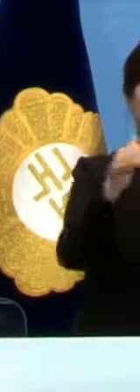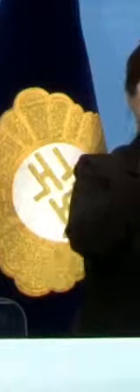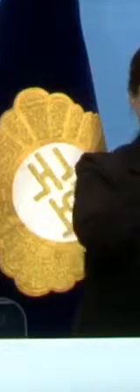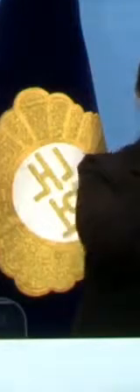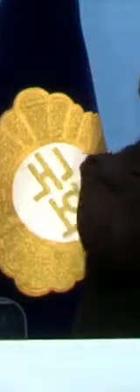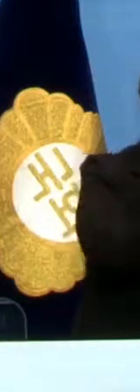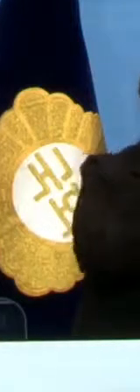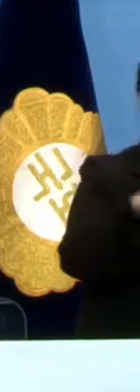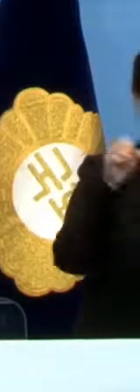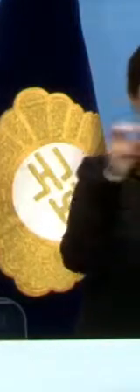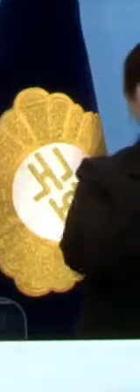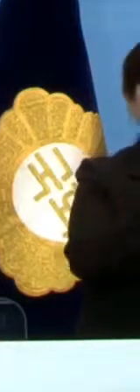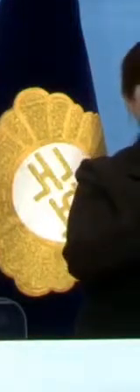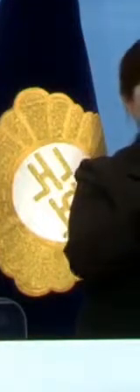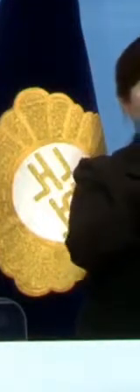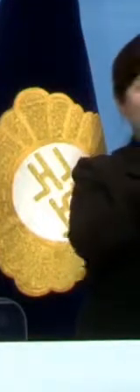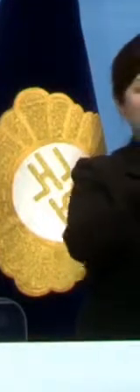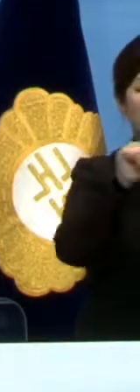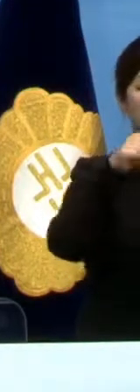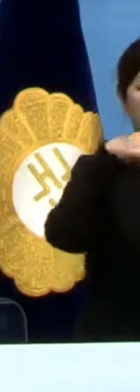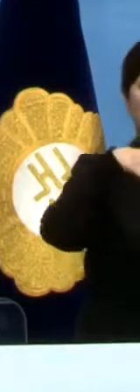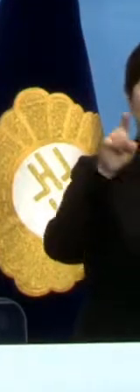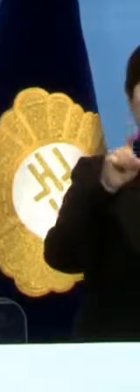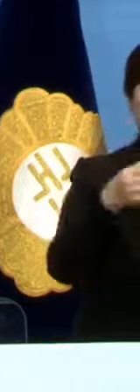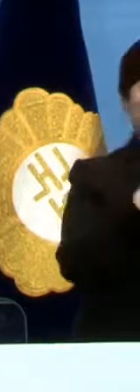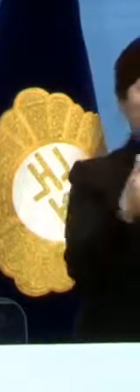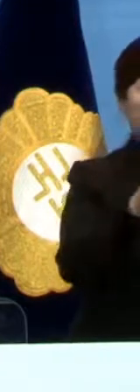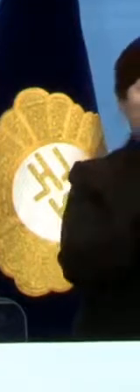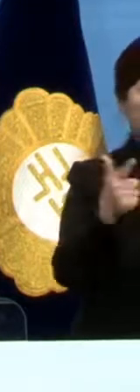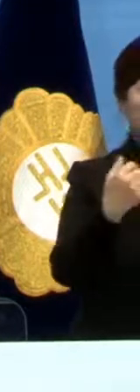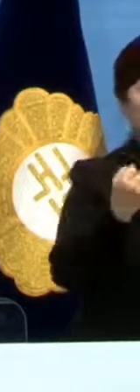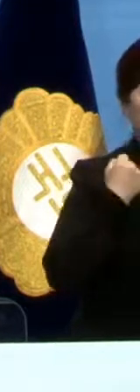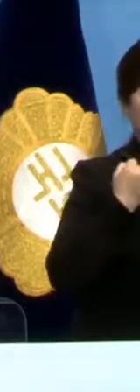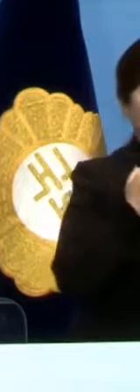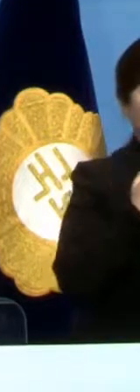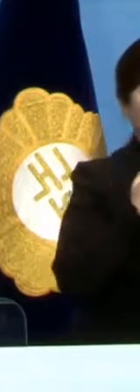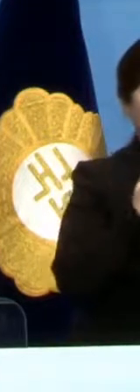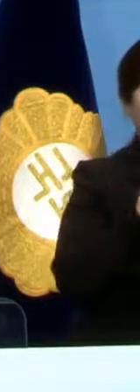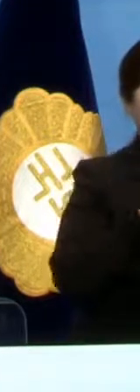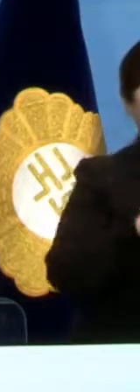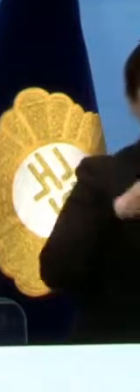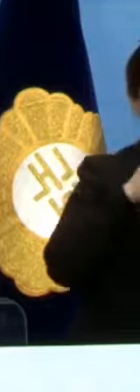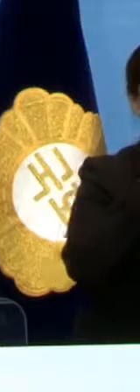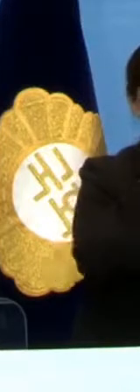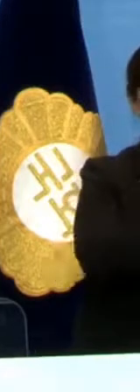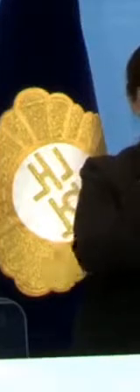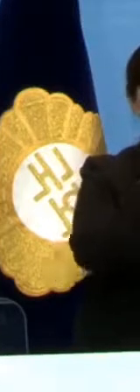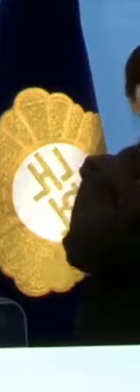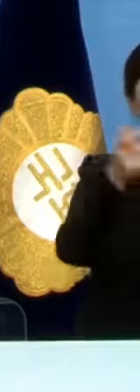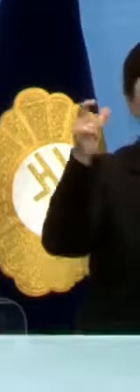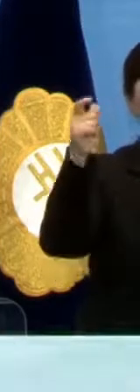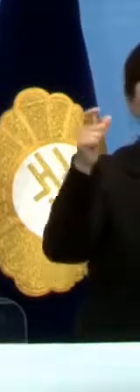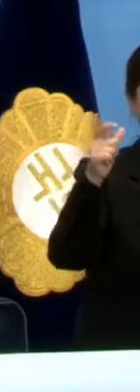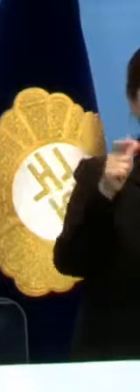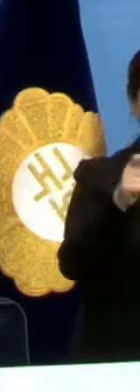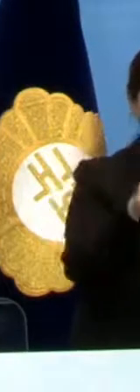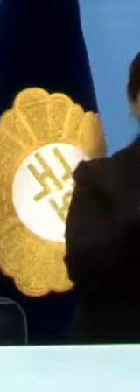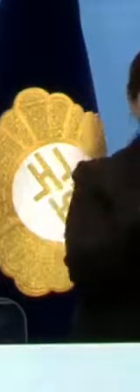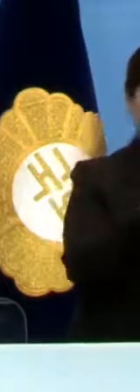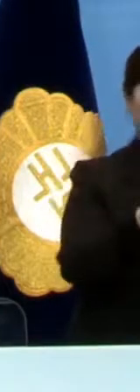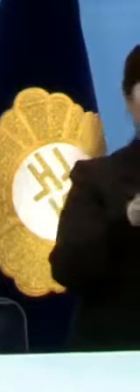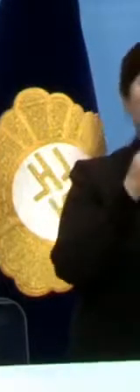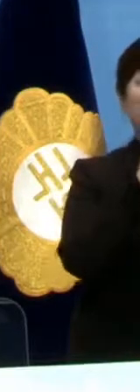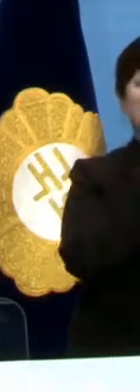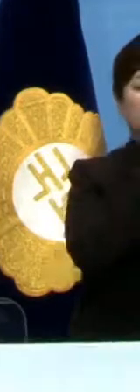면에서든 GRDP 면에서든 또 영향력 면에서든 지속적인 그런 축소를 면치